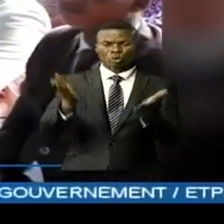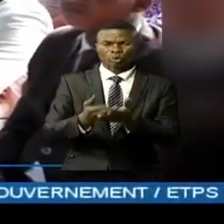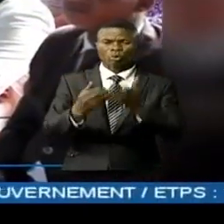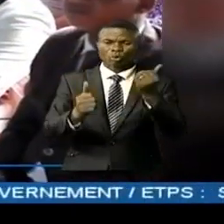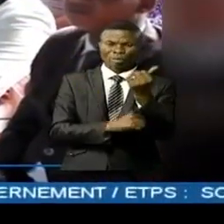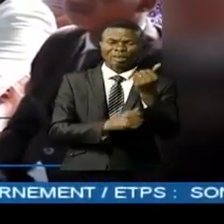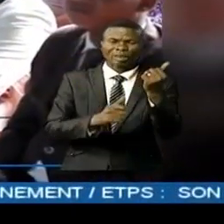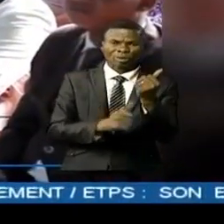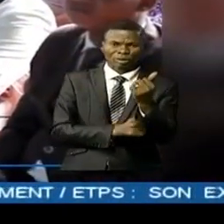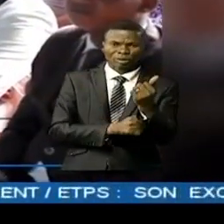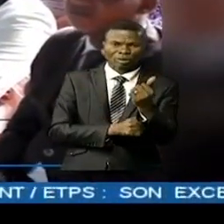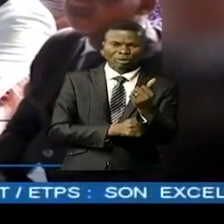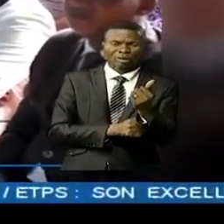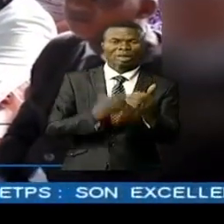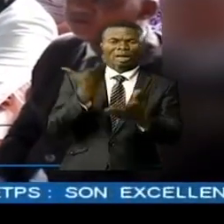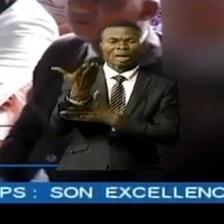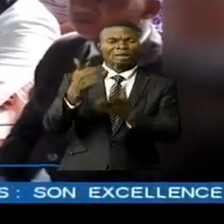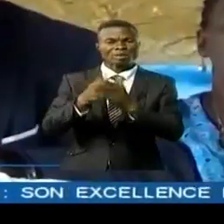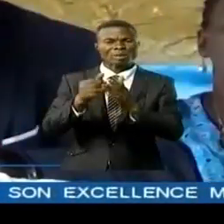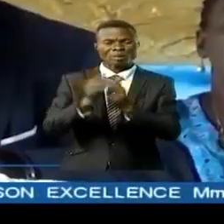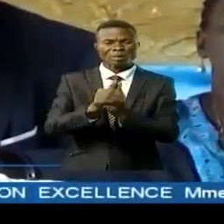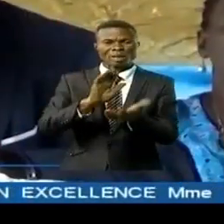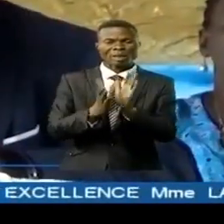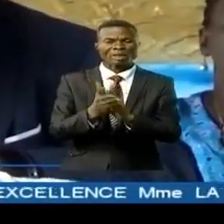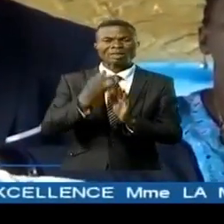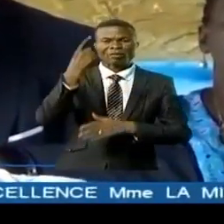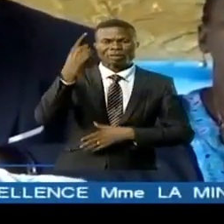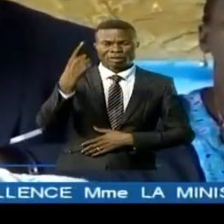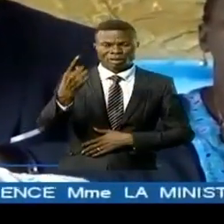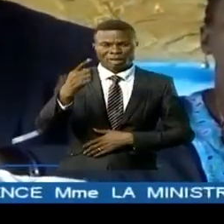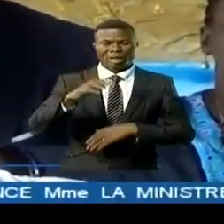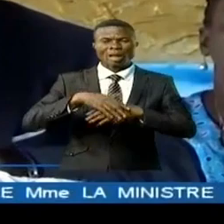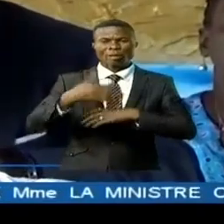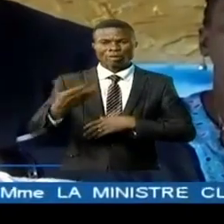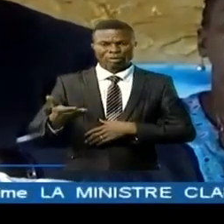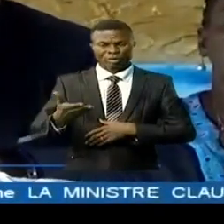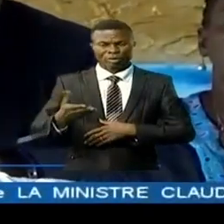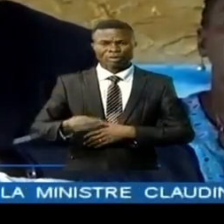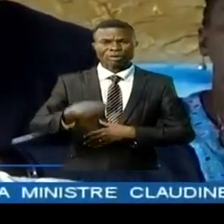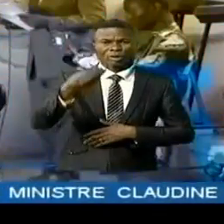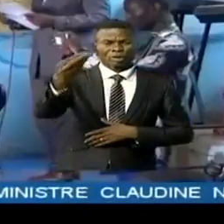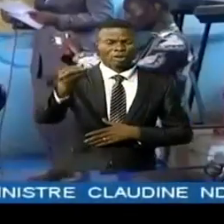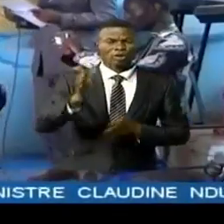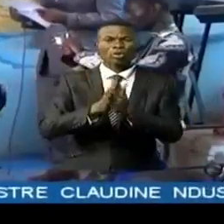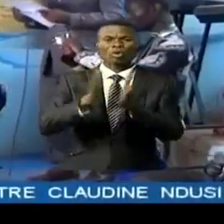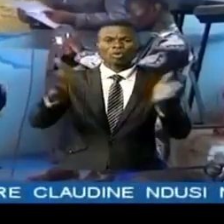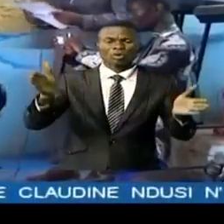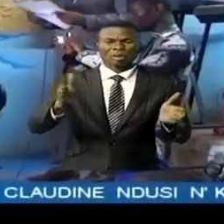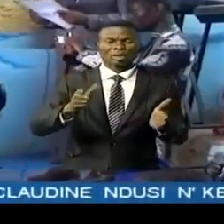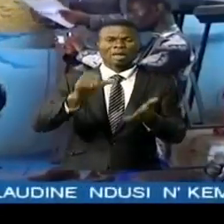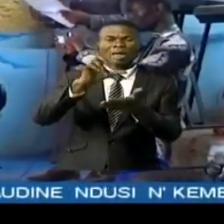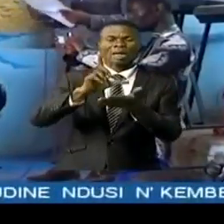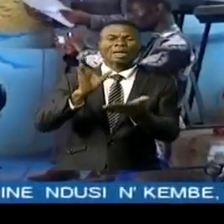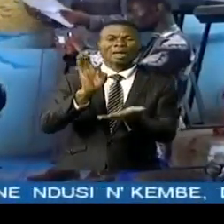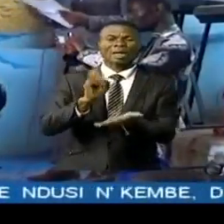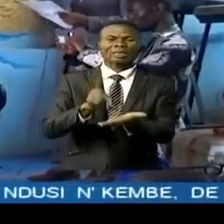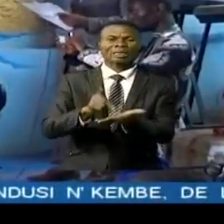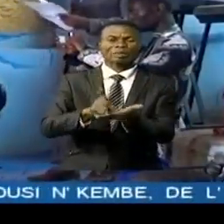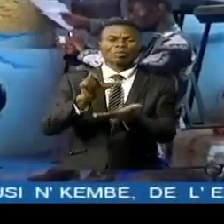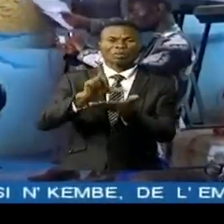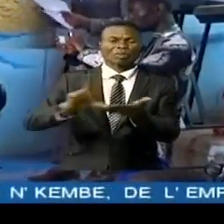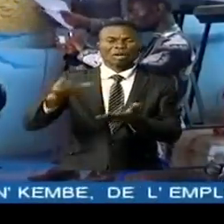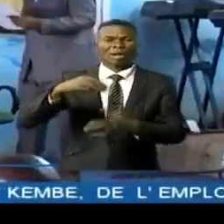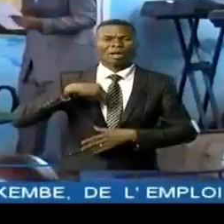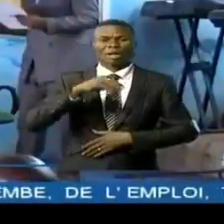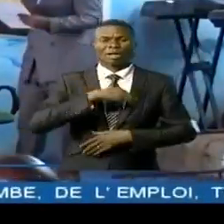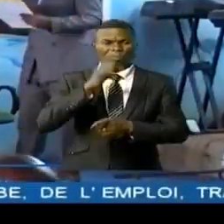les autres au pardon et à l'unité et enfin la remise officielle des licences à quelques membres effectifs